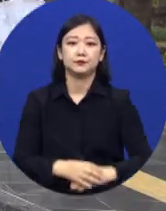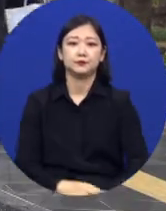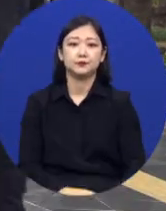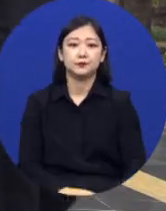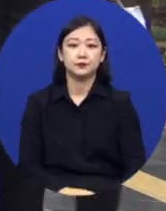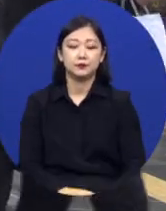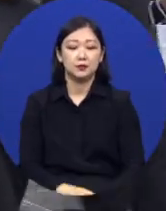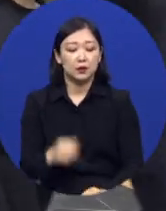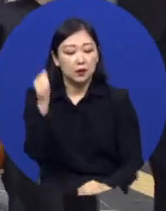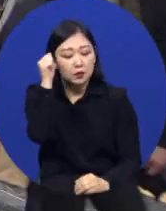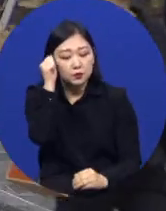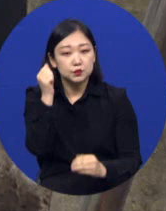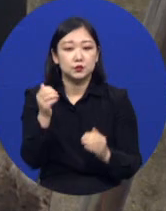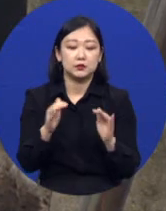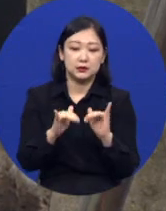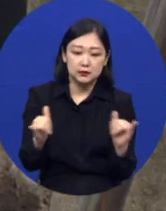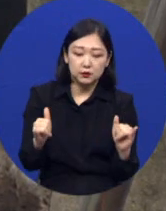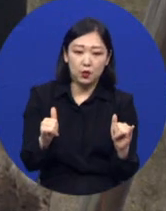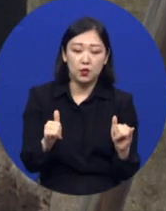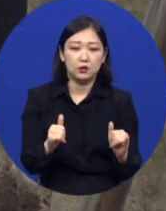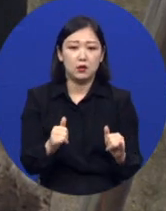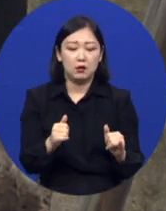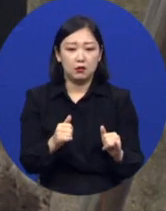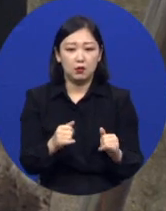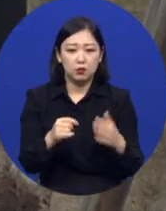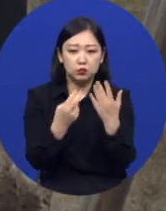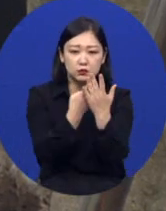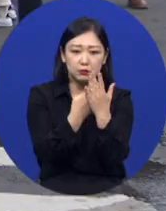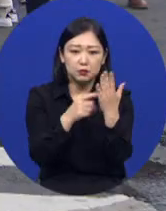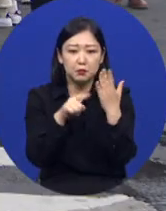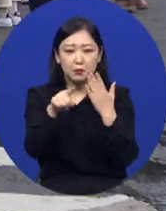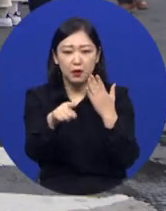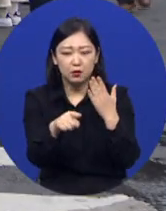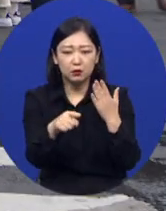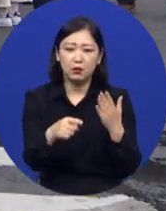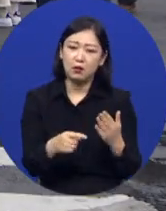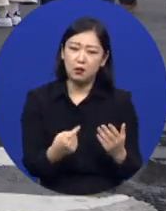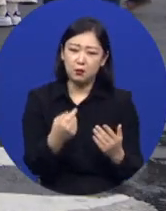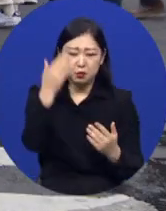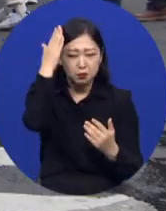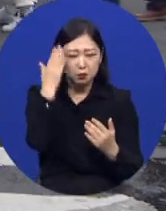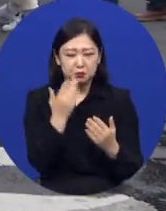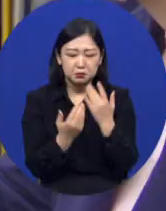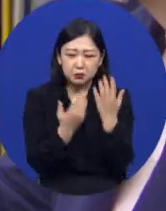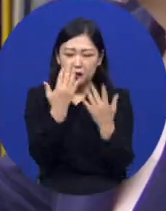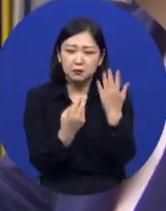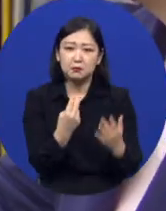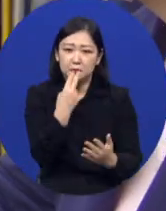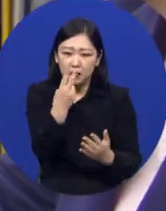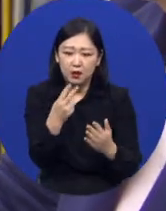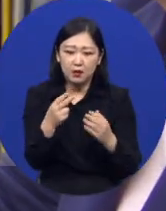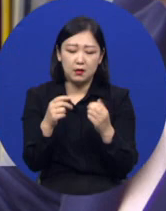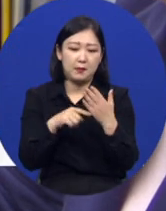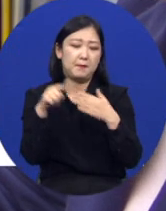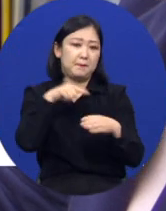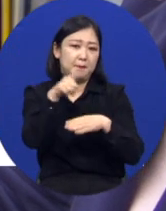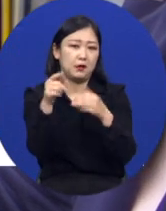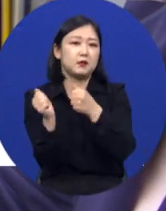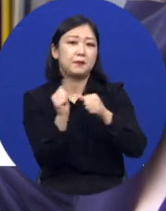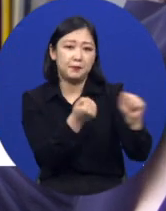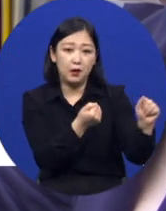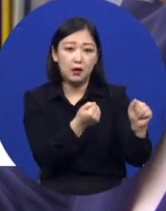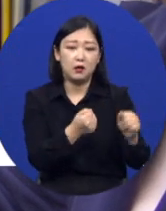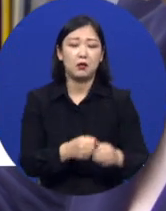투숙객의 과 직원들은 창공 바퀴 연길 휩싸이고 타는 냄새에 밖으로 대피해 씁니다 현지인은 그냥